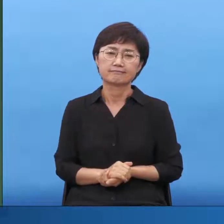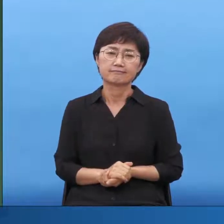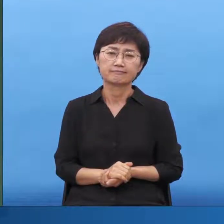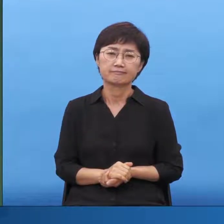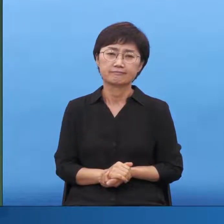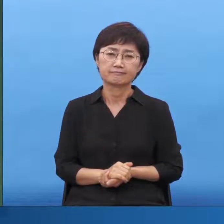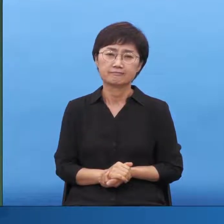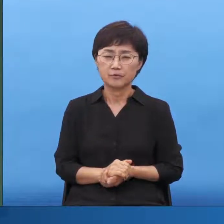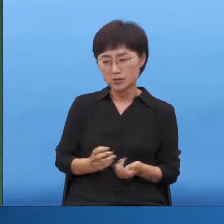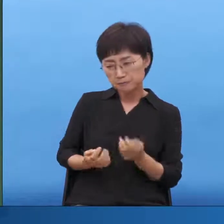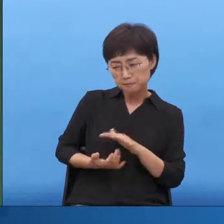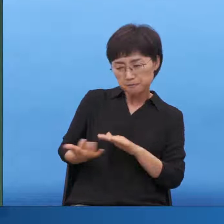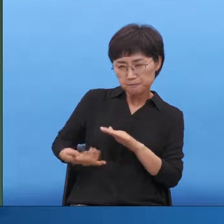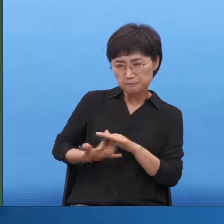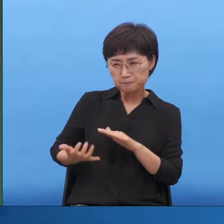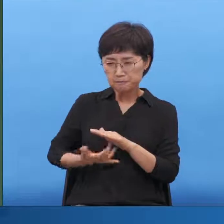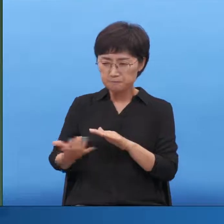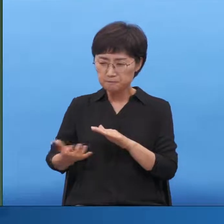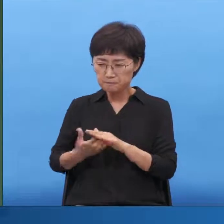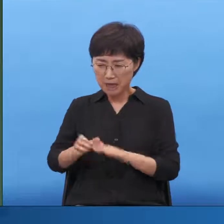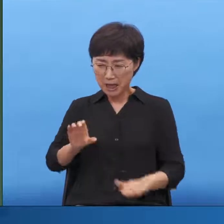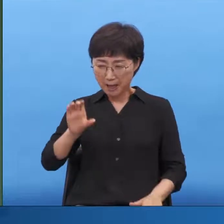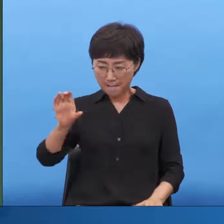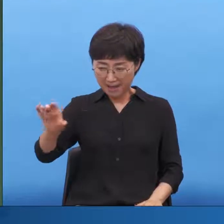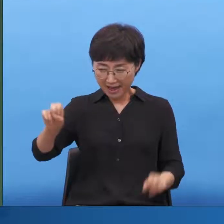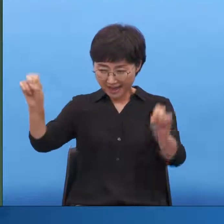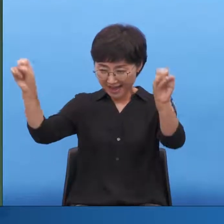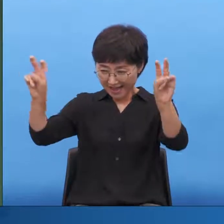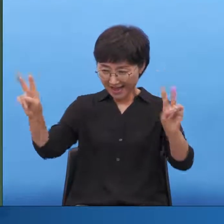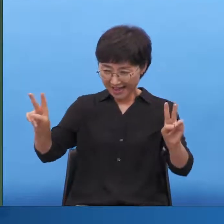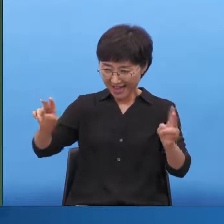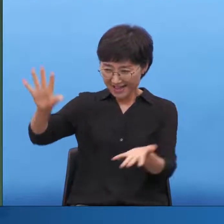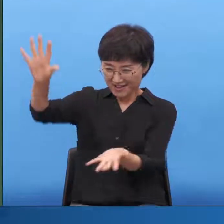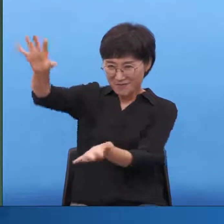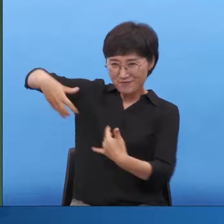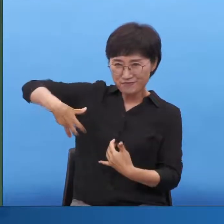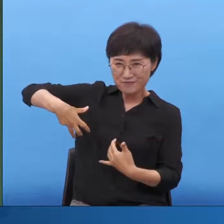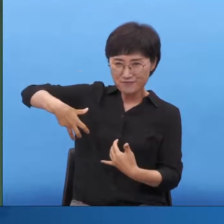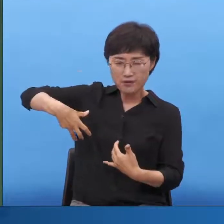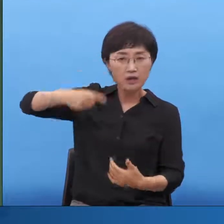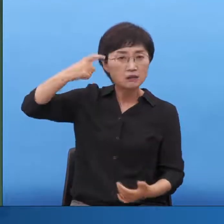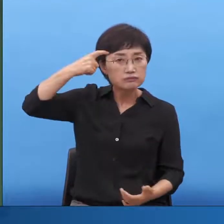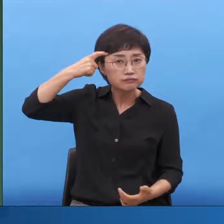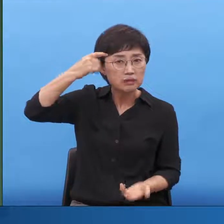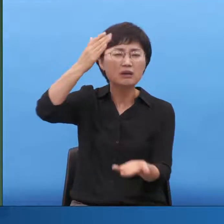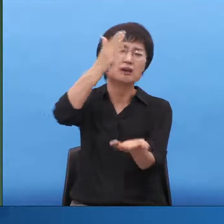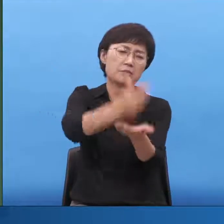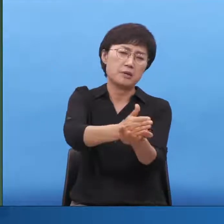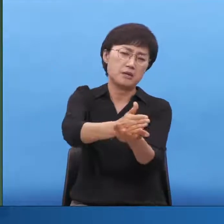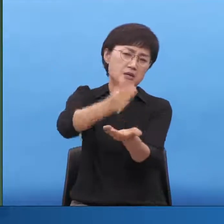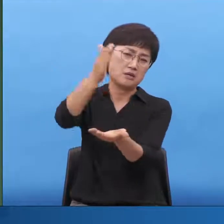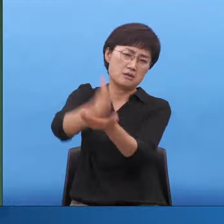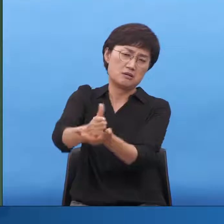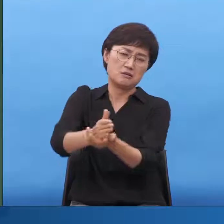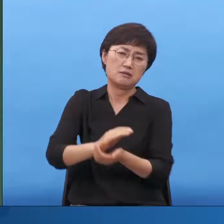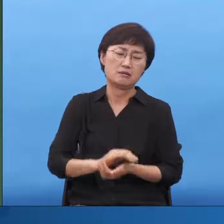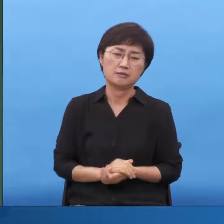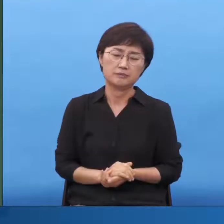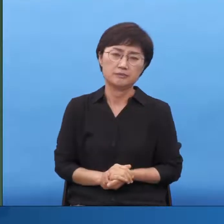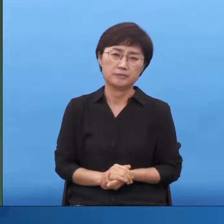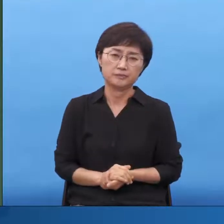我怎样才能够使办法，然后能够快快取得成功，不要。 어떻게 말하면 요즘 한 당 잘 되면 뭐 되지 않겠냐 이런 짓 하지 말라고 말입니다.